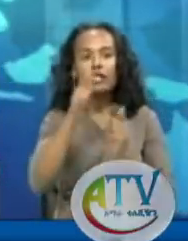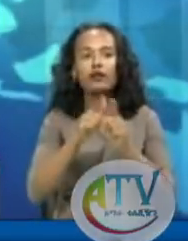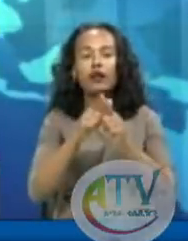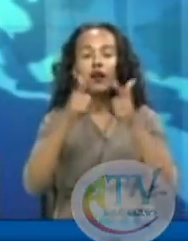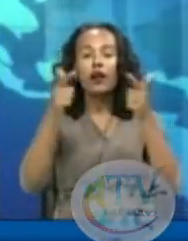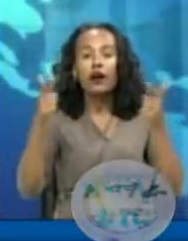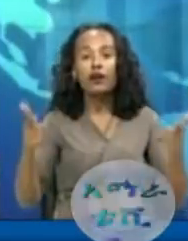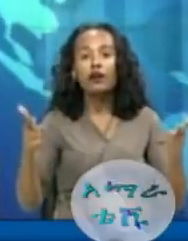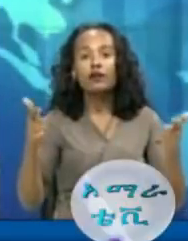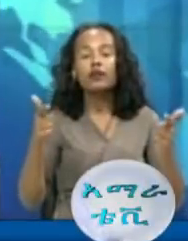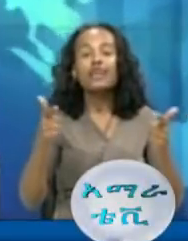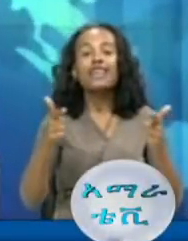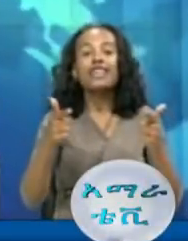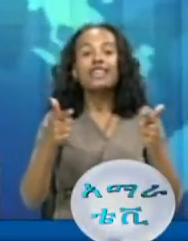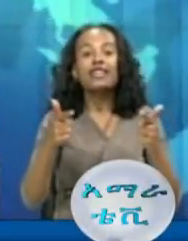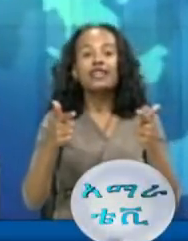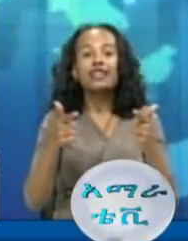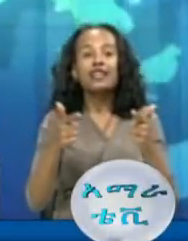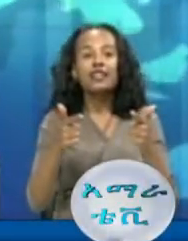ታላቅነት